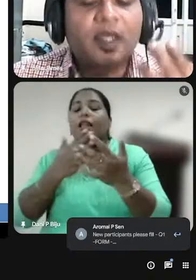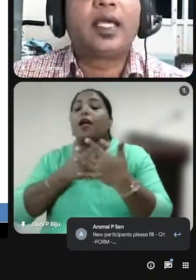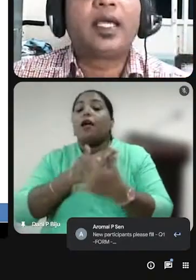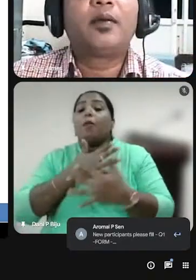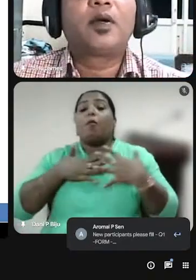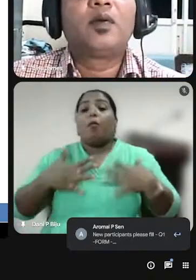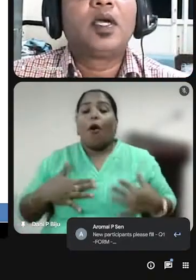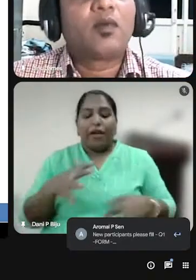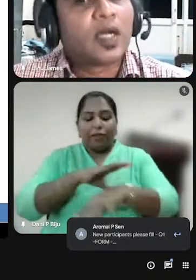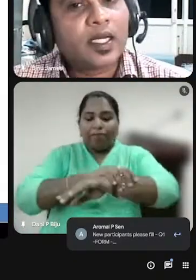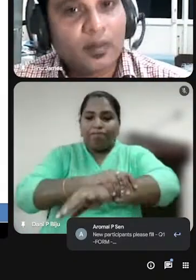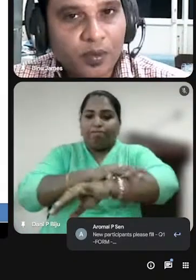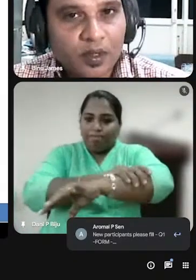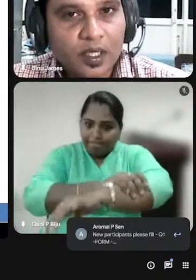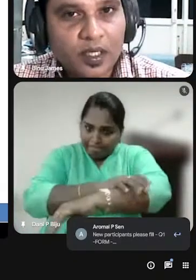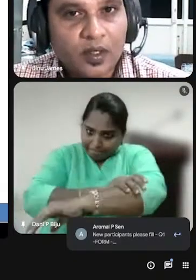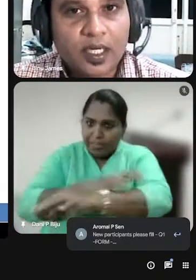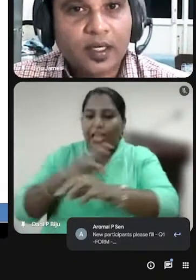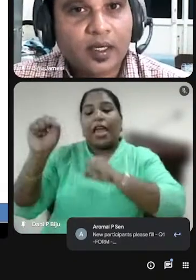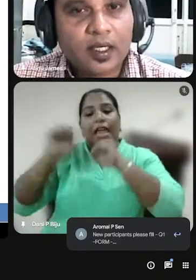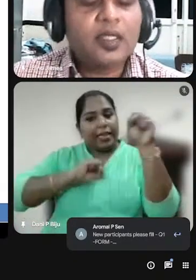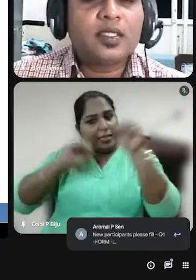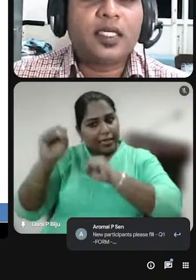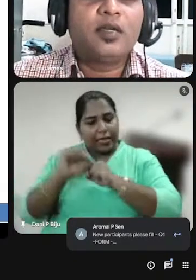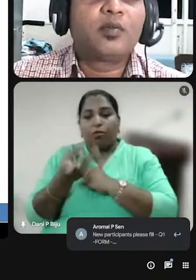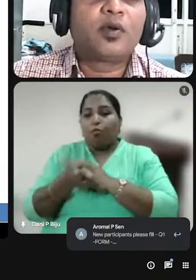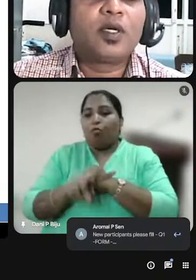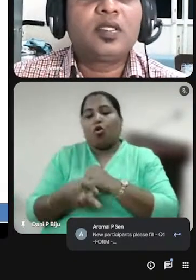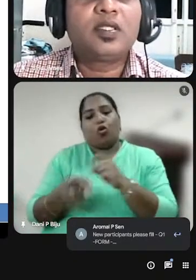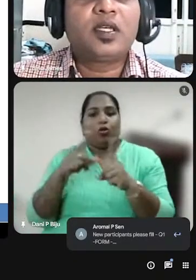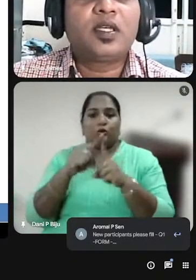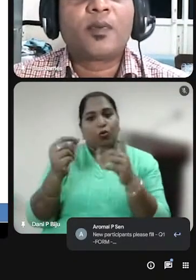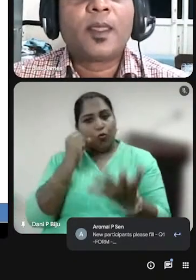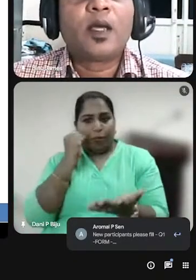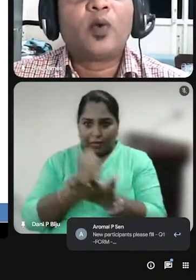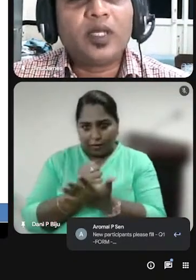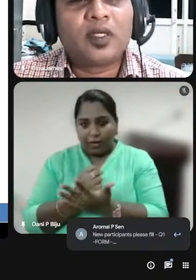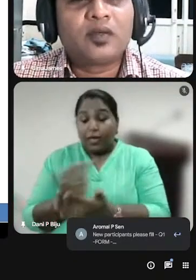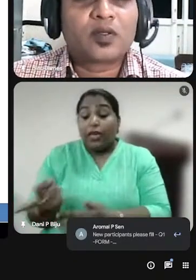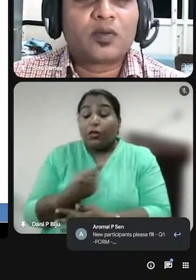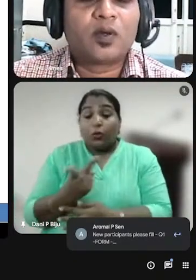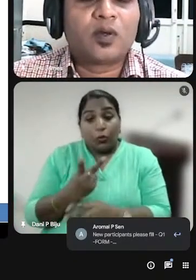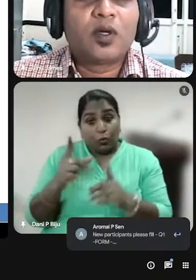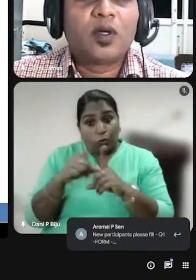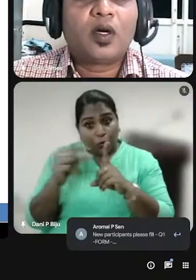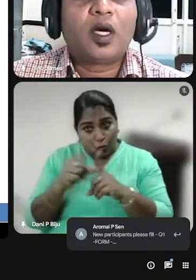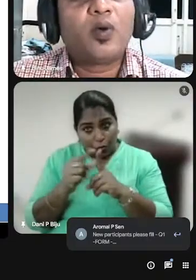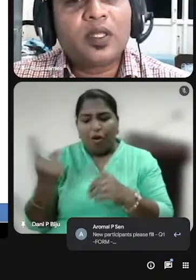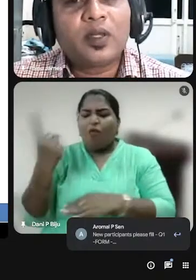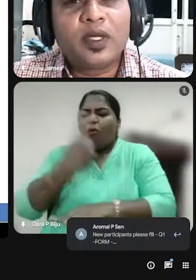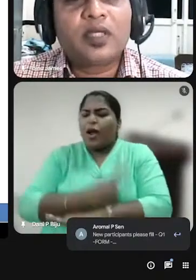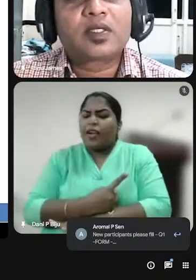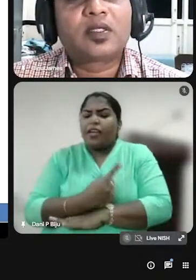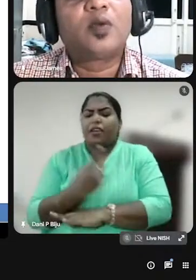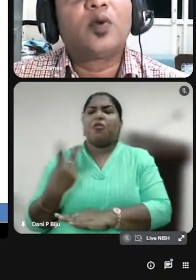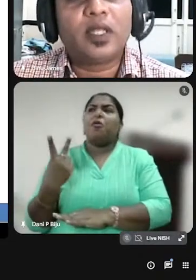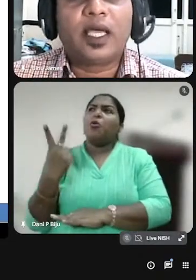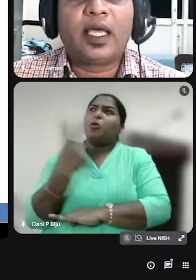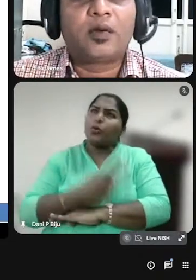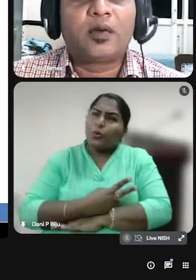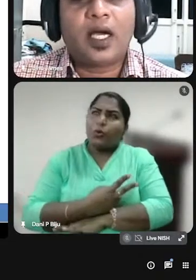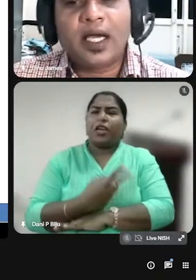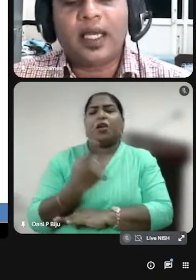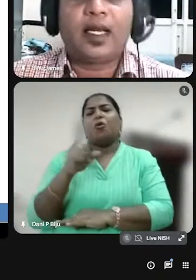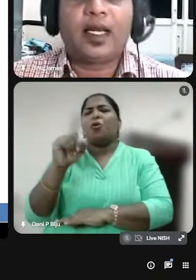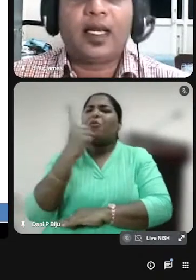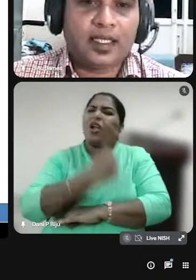അതിന്റെ വ്യായാമങ്ങളും വളരെ ഇമ്പോർട്ടൻ്റ് ആയിട്ടുള്ള കാര്യം. ഇത് ചെയ്യുമ്പോൾ ഇത് ശരിക്കും ഒരു ദിവസമോ ഒരു ദിവസത്തിൽ ഒരു